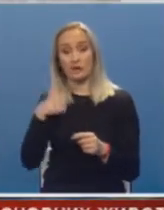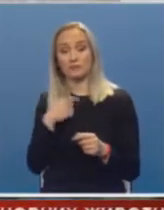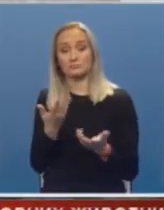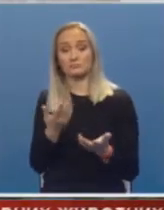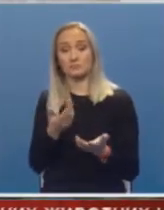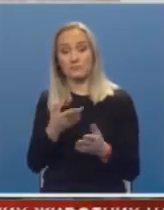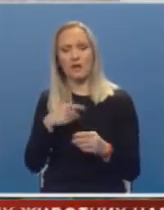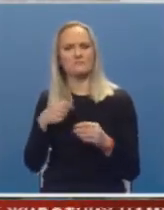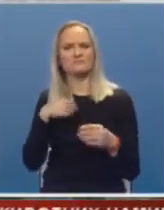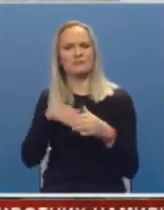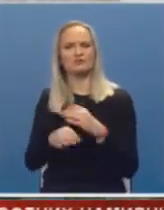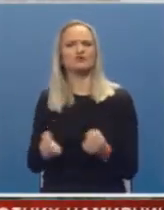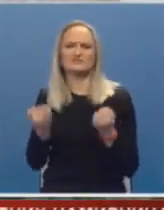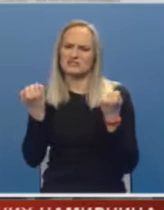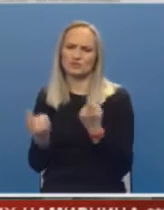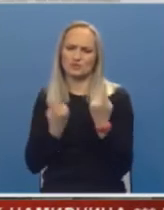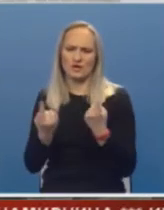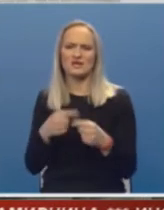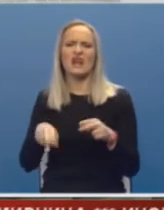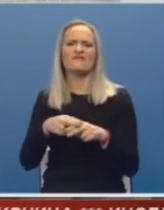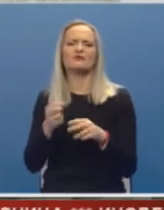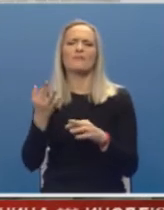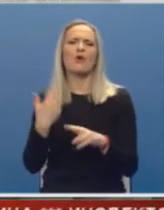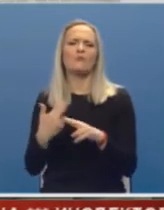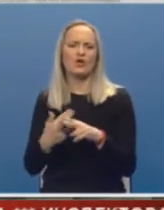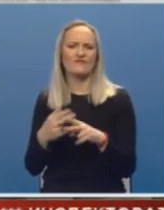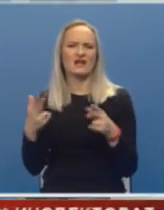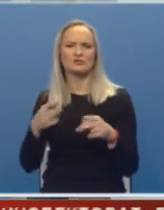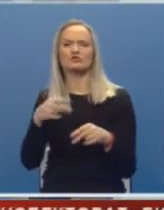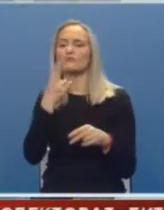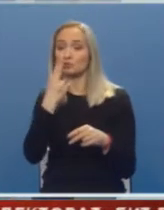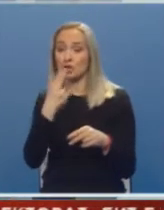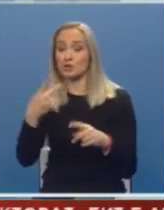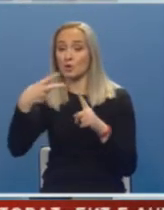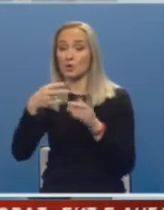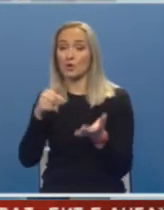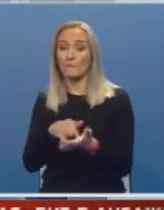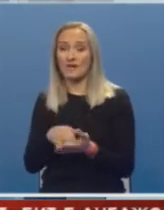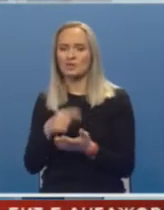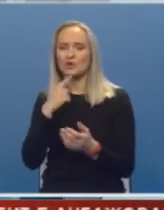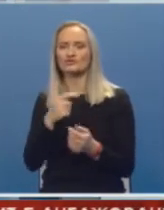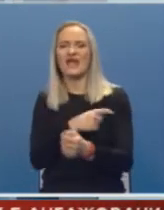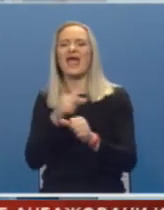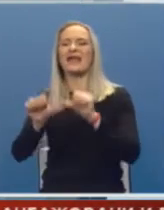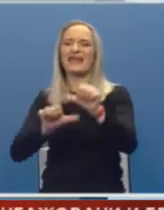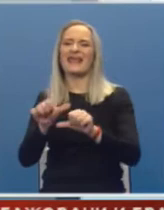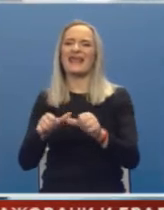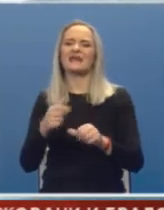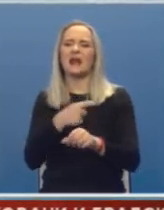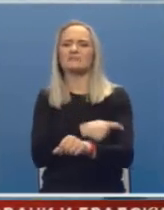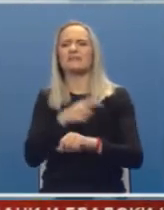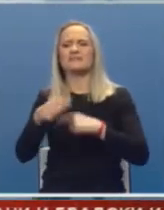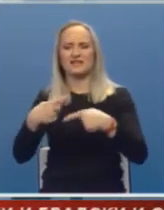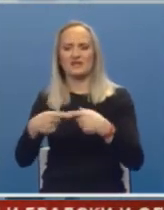pakao. Najveći broj oboljelih od karcinoma pluća prema riječima ljekara su pušači, dok je na drugom mjestu genetski faktor. U velikoj mjeri